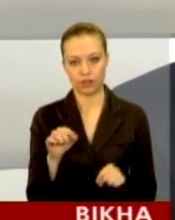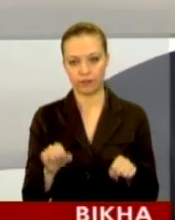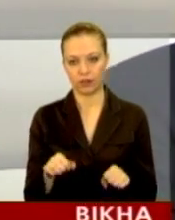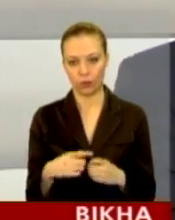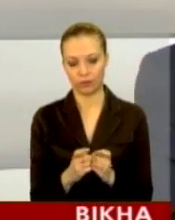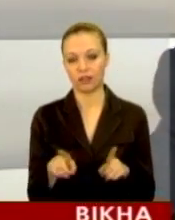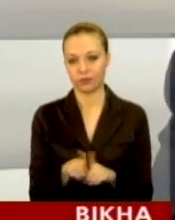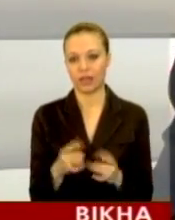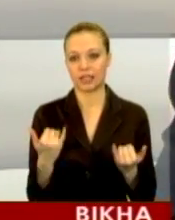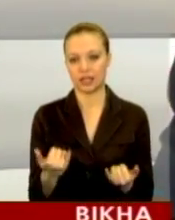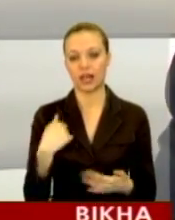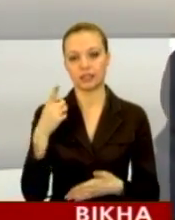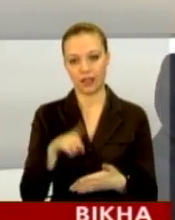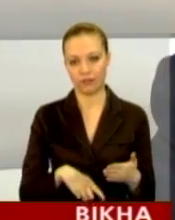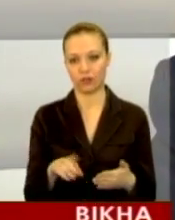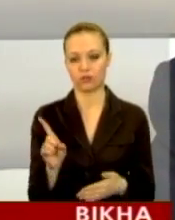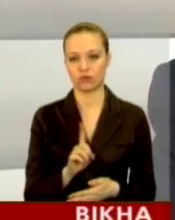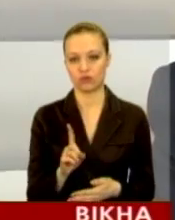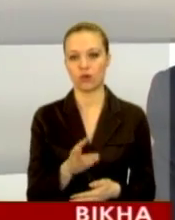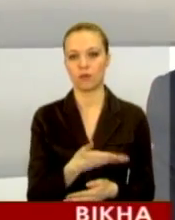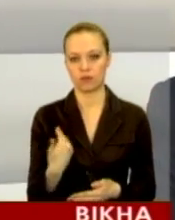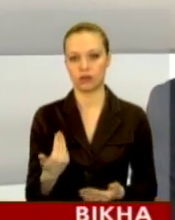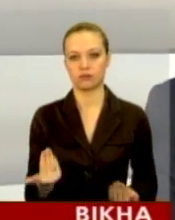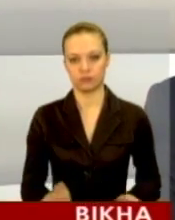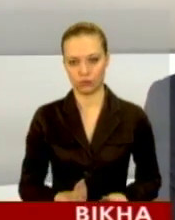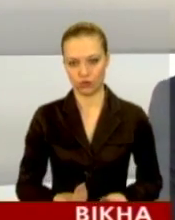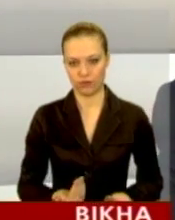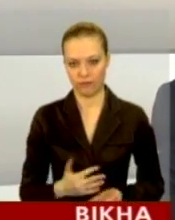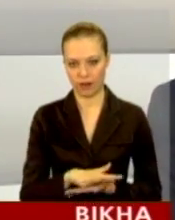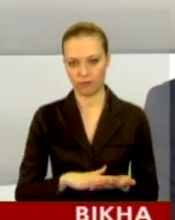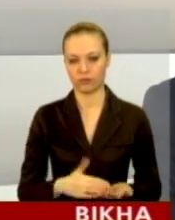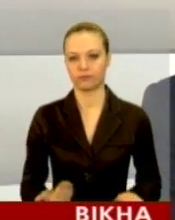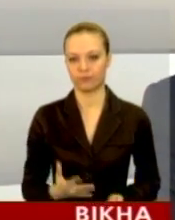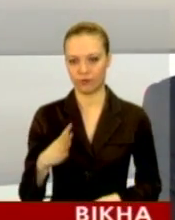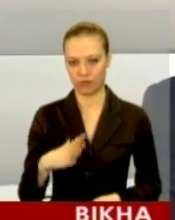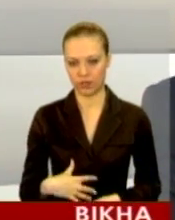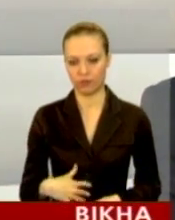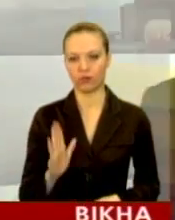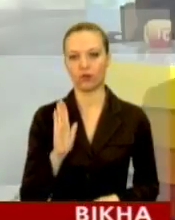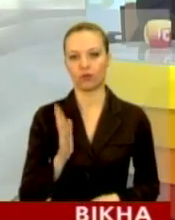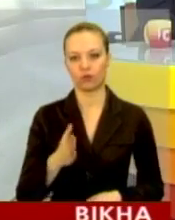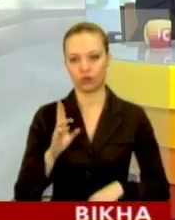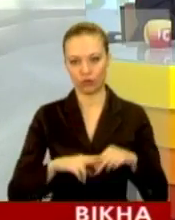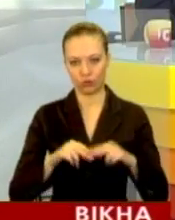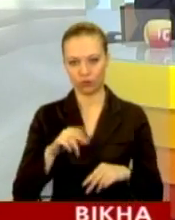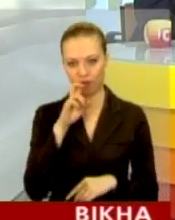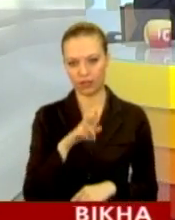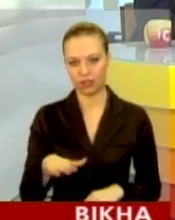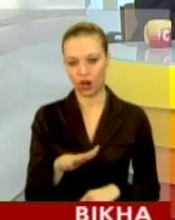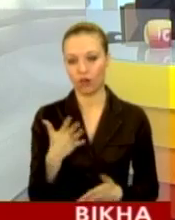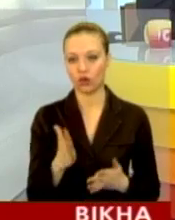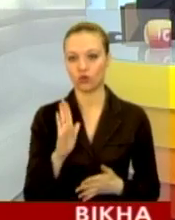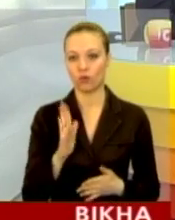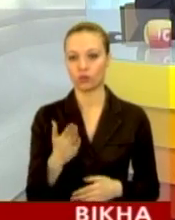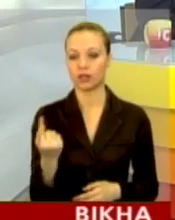можливий конфлікт. Так і зараз я вірю в те, що ми проживемо, виживемо, будемо будувати державу, якщо